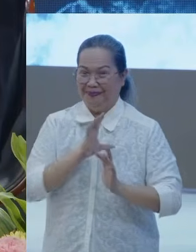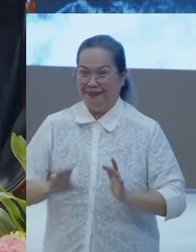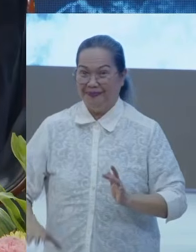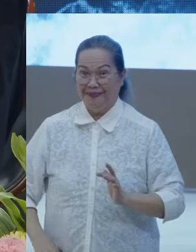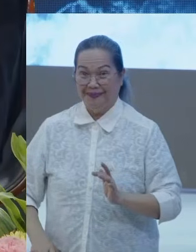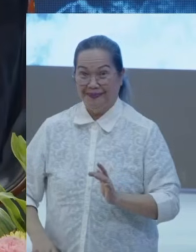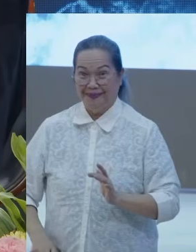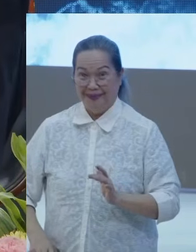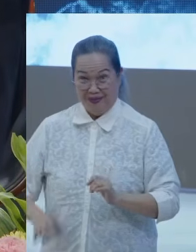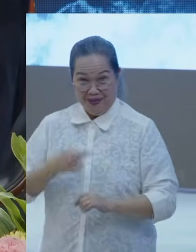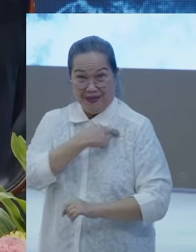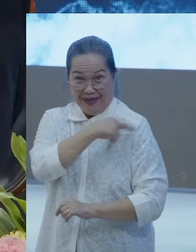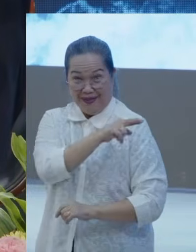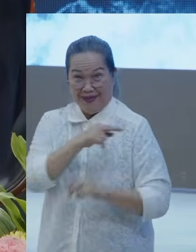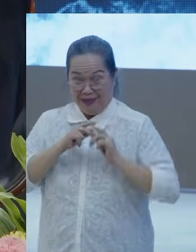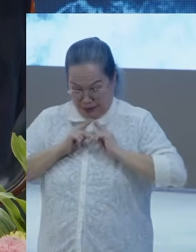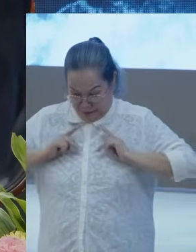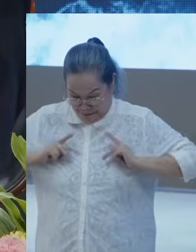relihiyosong ito,